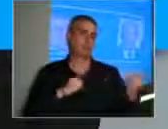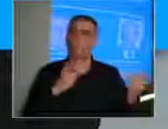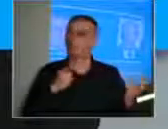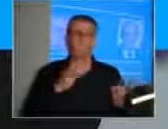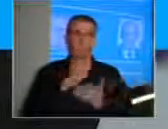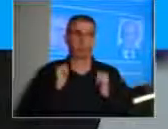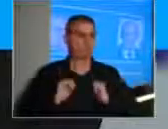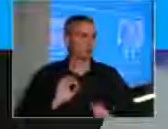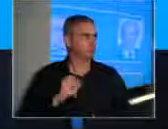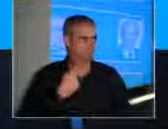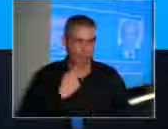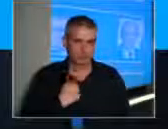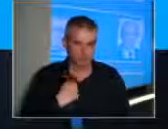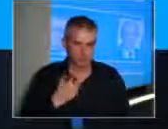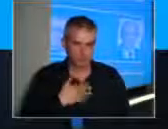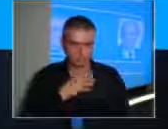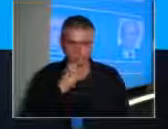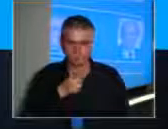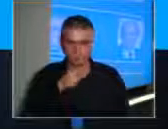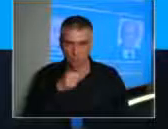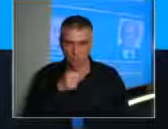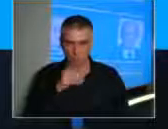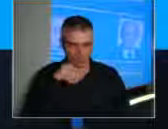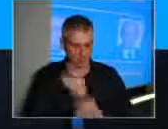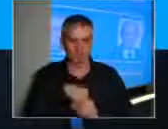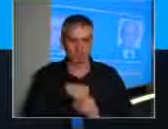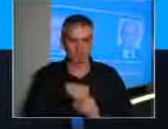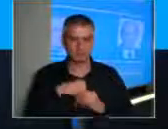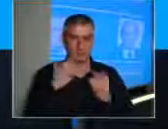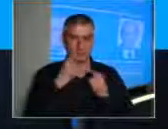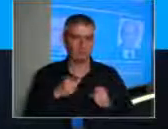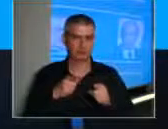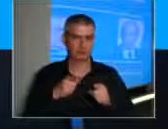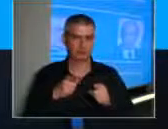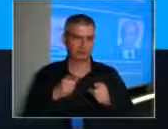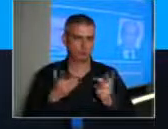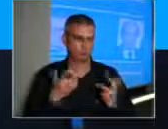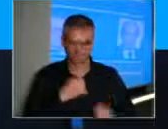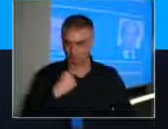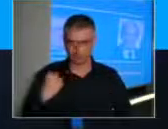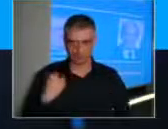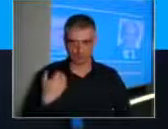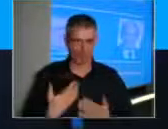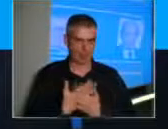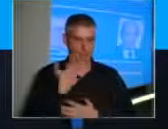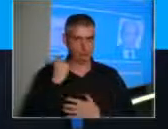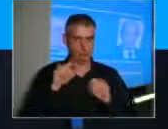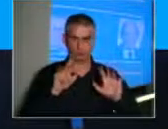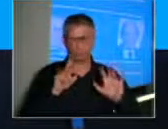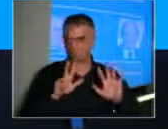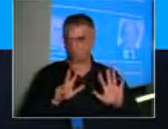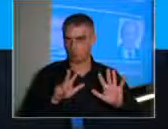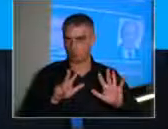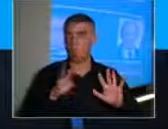אזור הנוחות שלו. תגיד, מתן, רציתי לשאול אותך, כשאתה נכנסת לסיפור הזה, הימין החדש היה